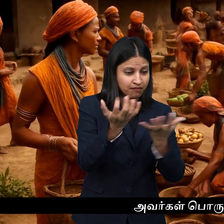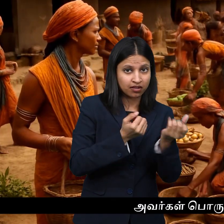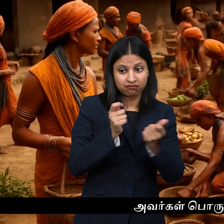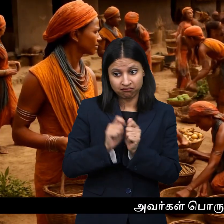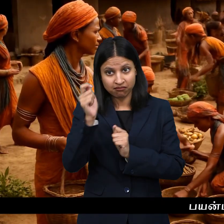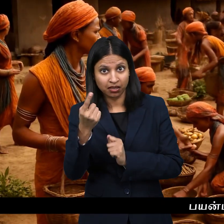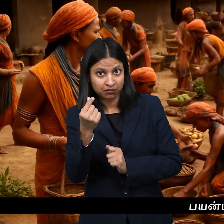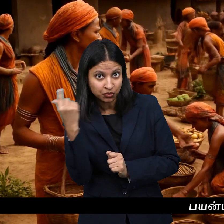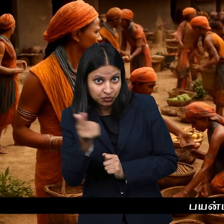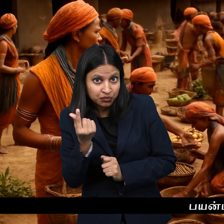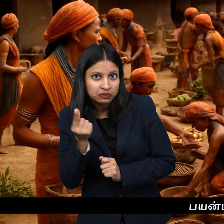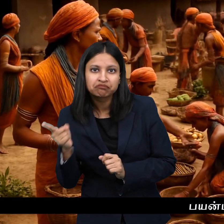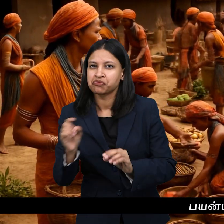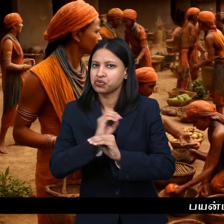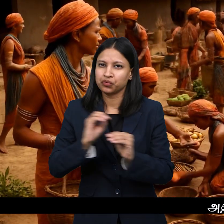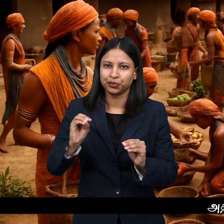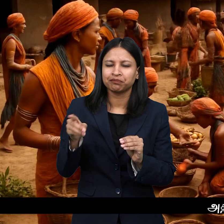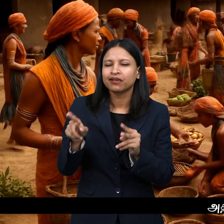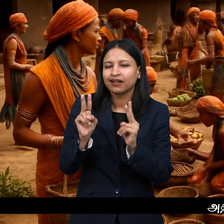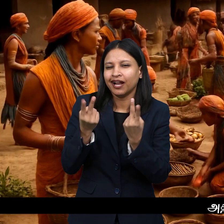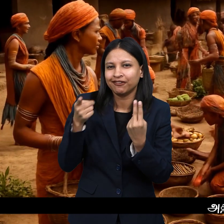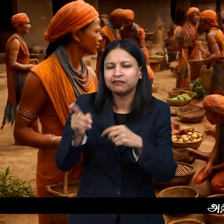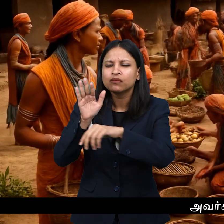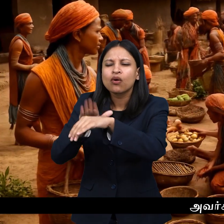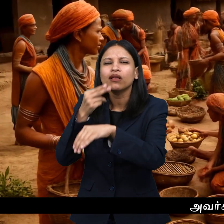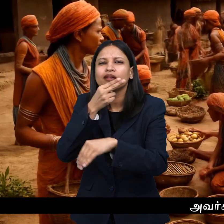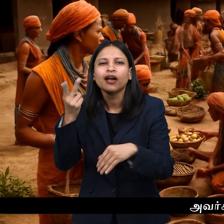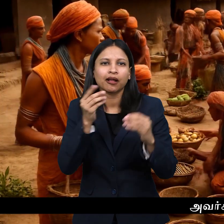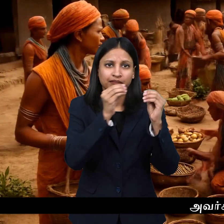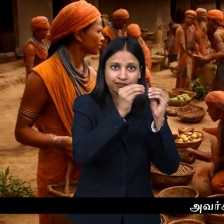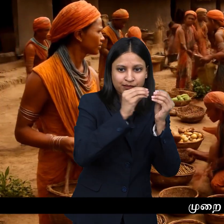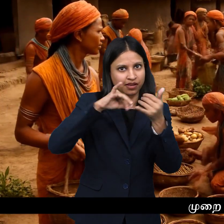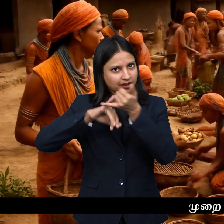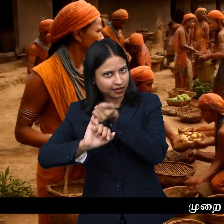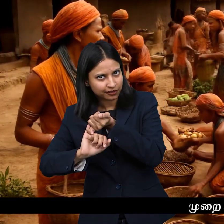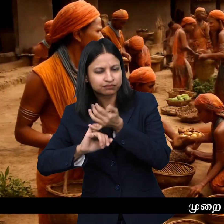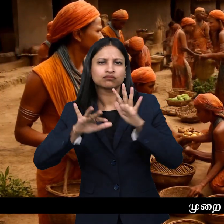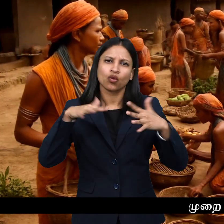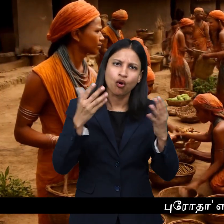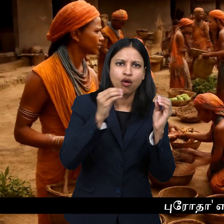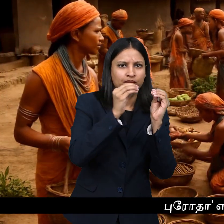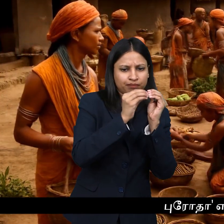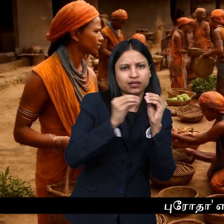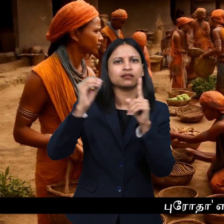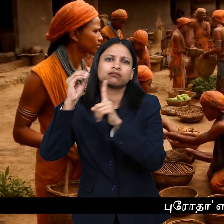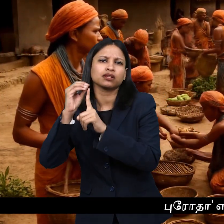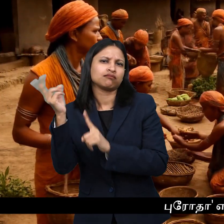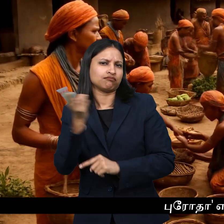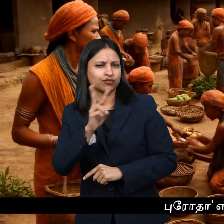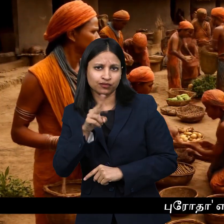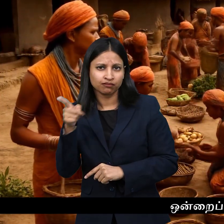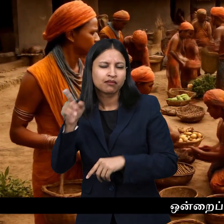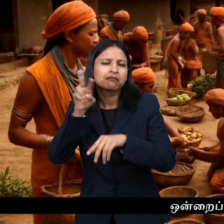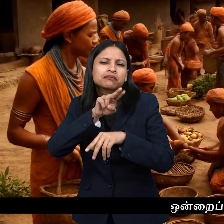பொருட்களை வாங்க பணத்தை பயன்படுத்துவதில்லை. அதற்கு பதிலாக அவர்கள் பண்ட மாற்று முறை அல்லது பினிமே புரோதா